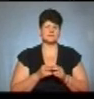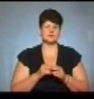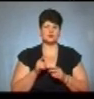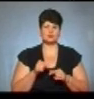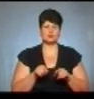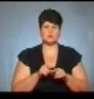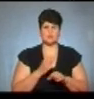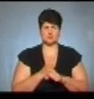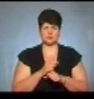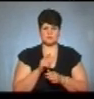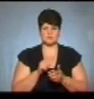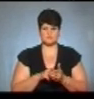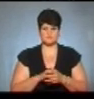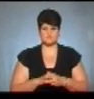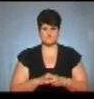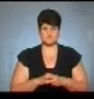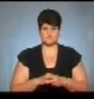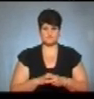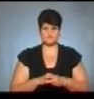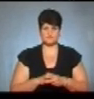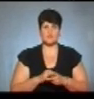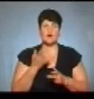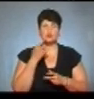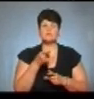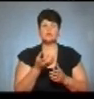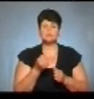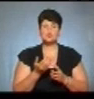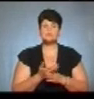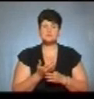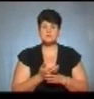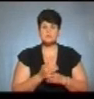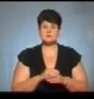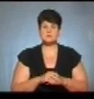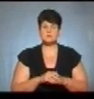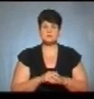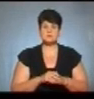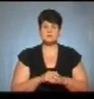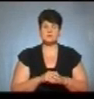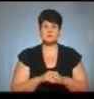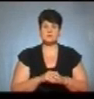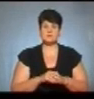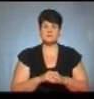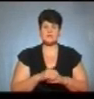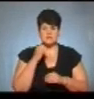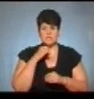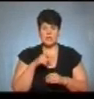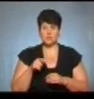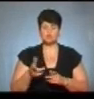Чому так зробили? А коли ви отримуєте субсидії? Добре, що ще є хтось молодий, а як старі